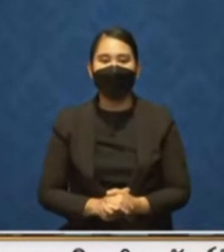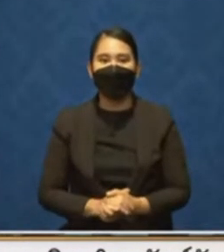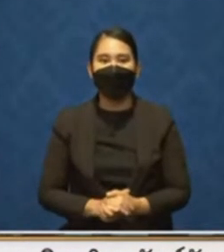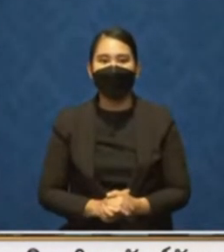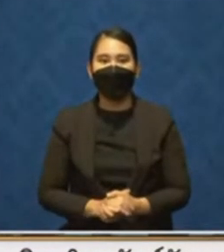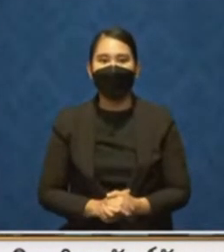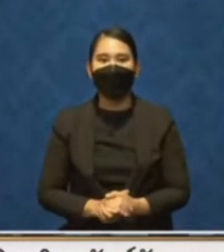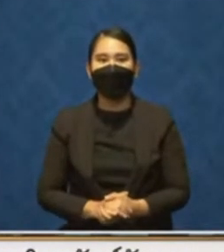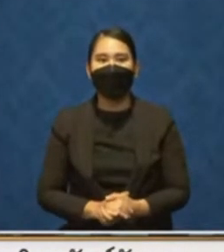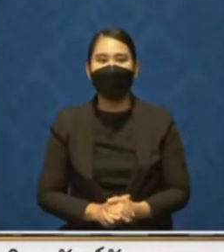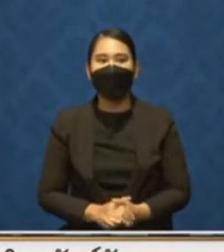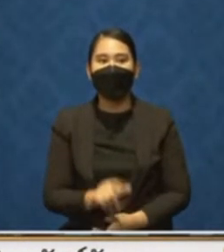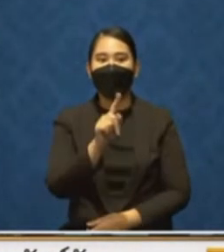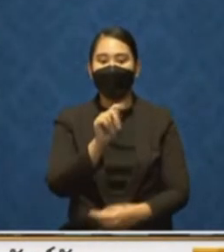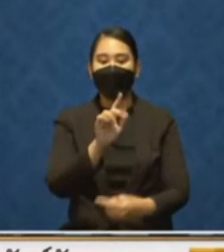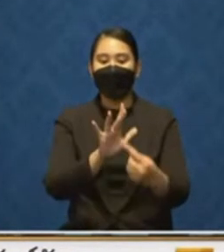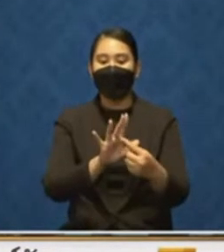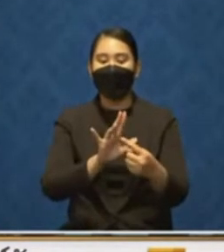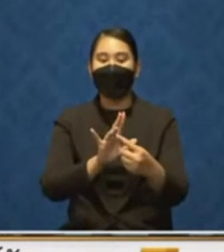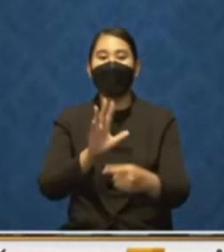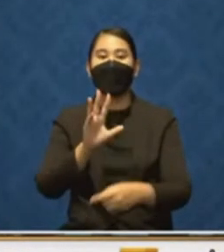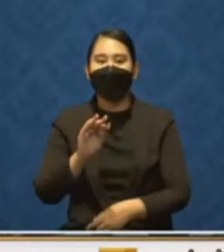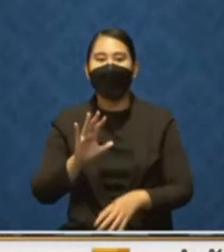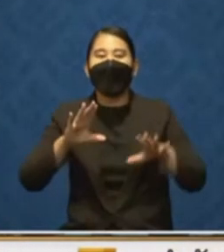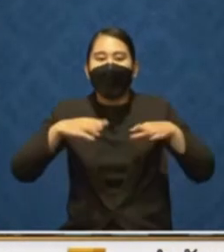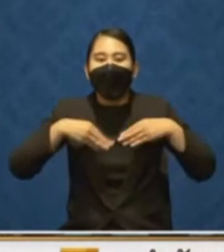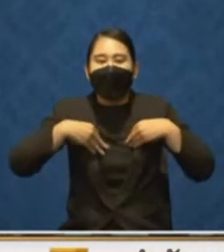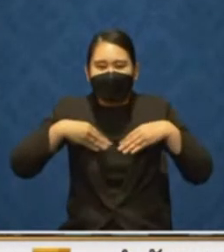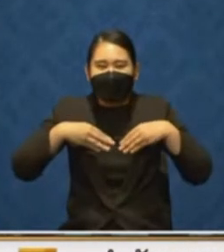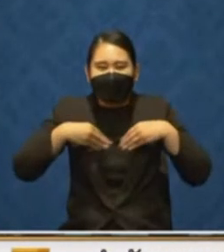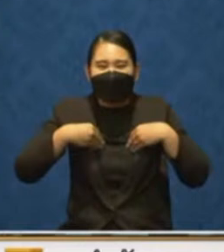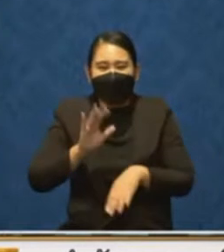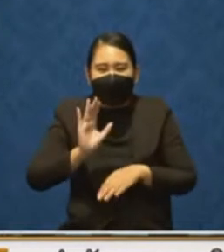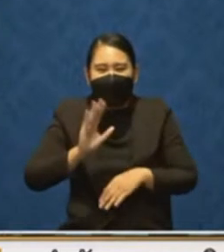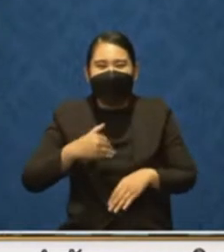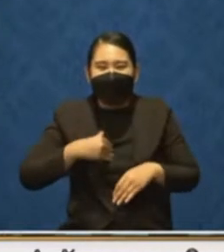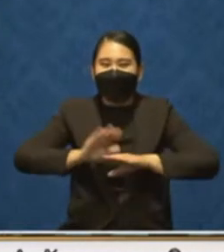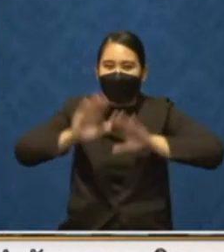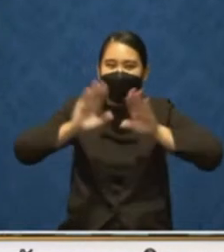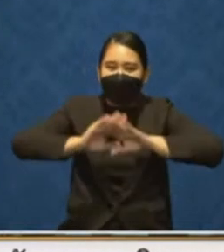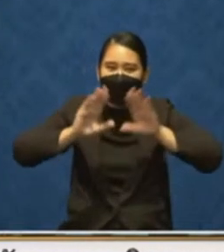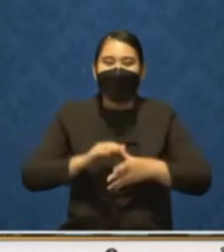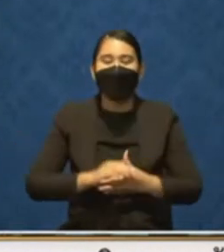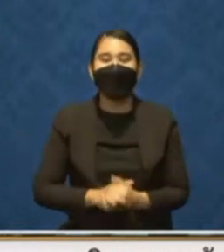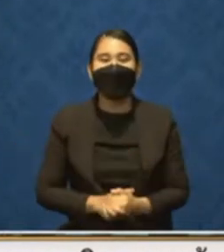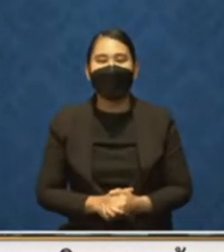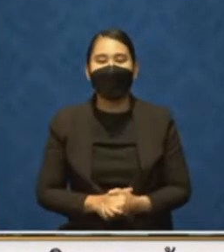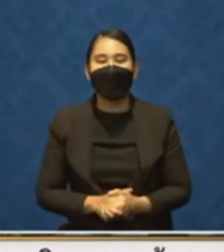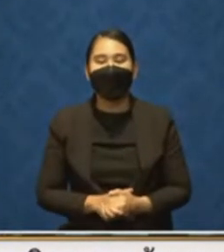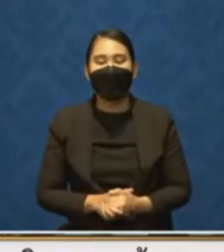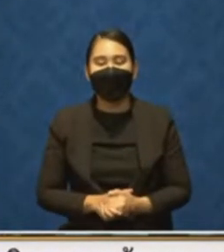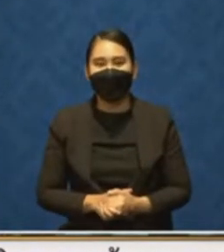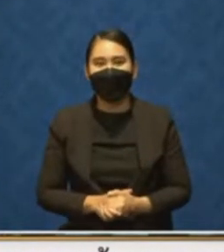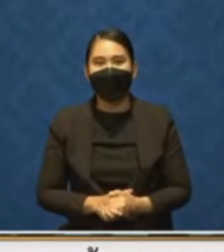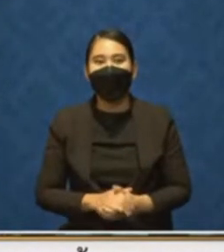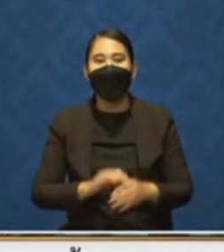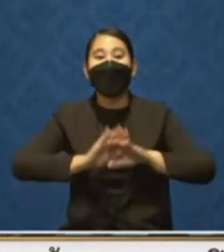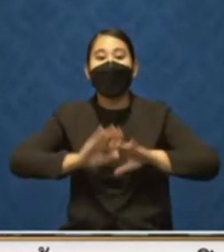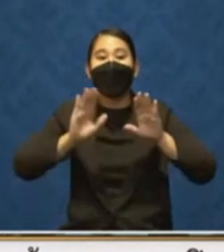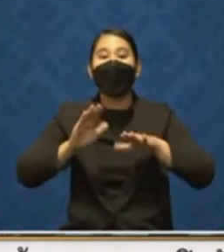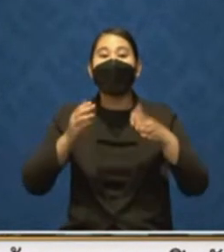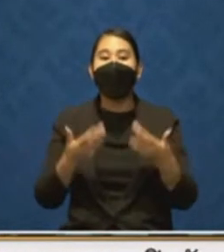3ตุ๋มเต็มปากครับว่าท่านจิรายุได้ผมยกเลิกยกเลิกไปแล้ว